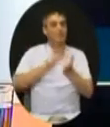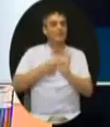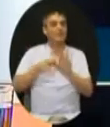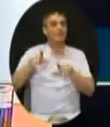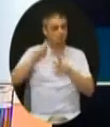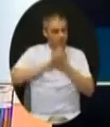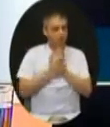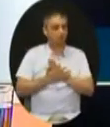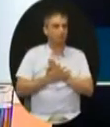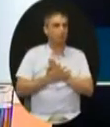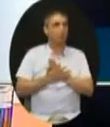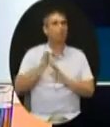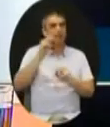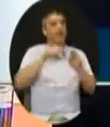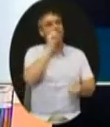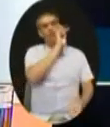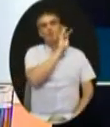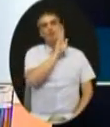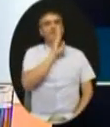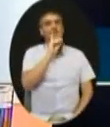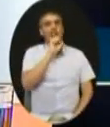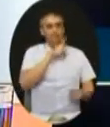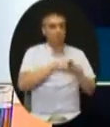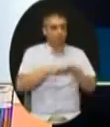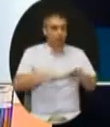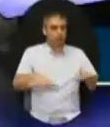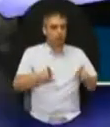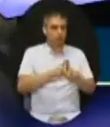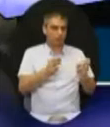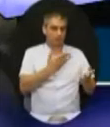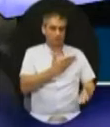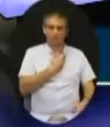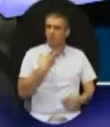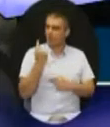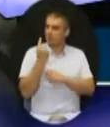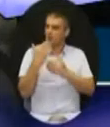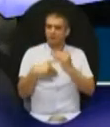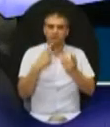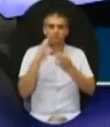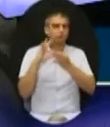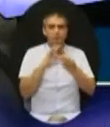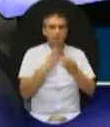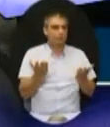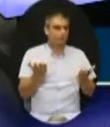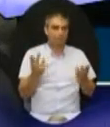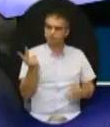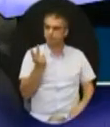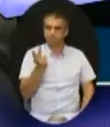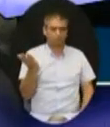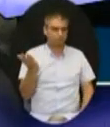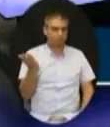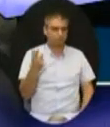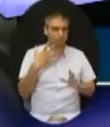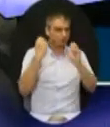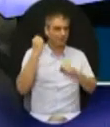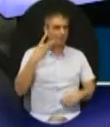להשתנות, וכן לטפל ב-BDS כי זו מחלה ממארת, נכון? אז אני רוצה באמת לשאול לנו דקה לסיום במשפט, אני רוצה משניכם,